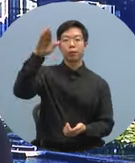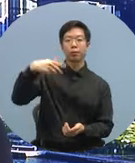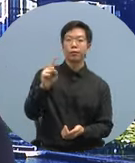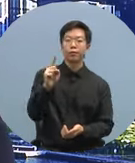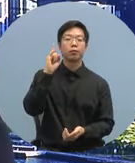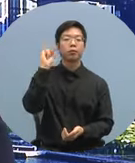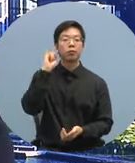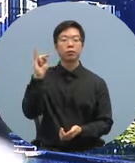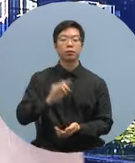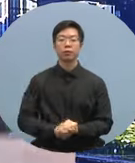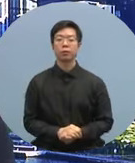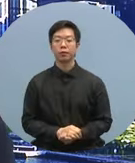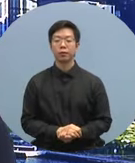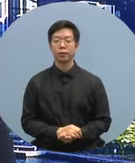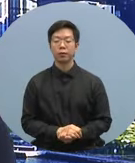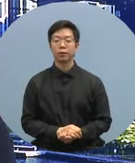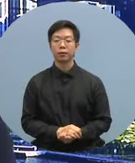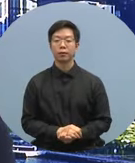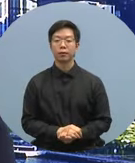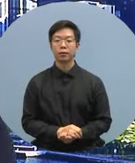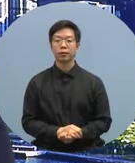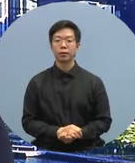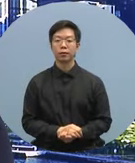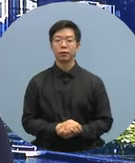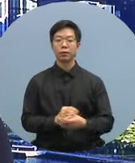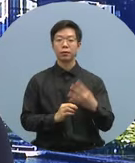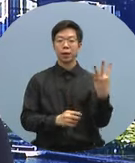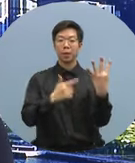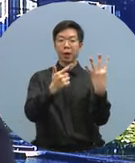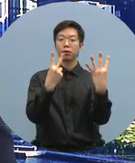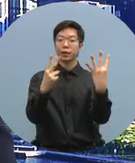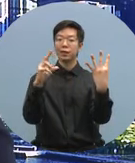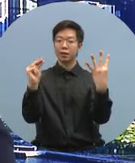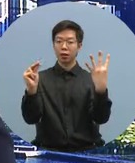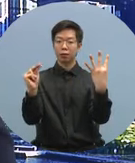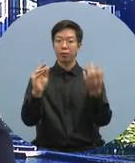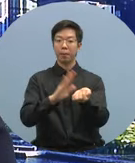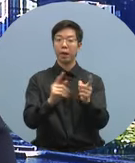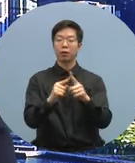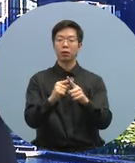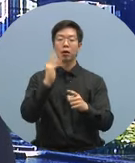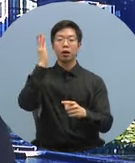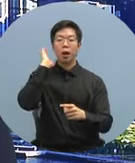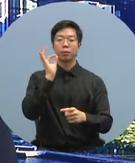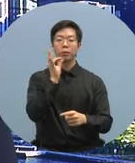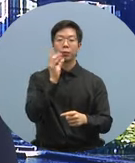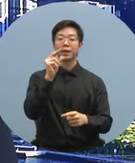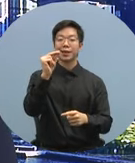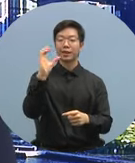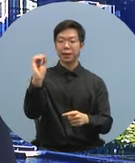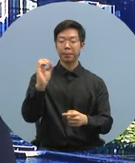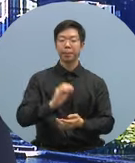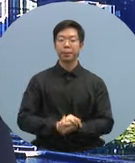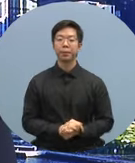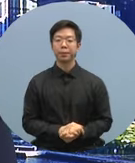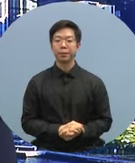係揾唔到源頭嘅個案嘅。咁啊，第一宗就係427啦。咁佢就係70歲男士啦。咁